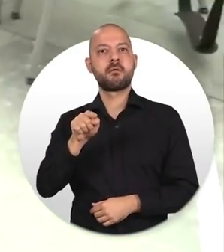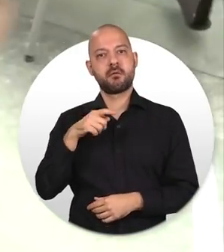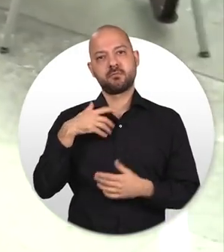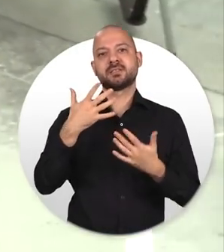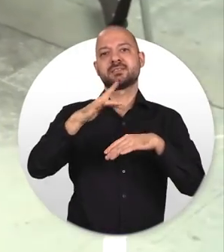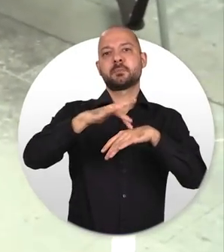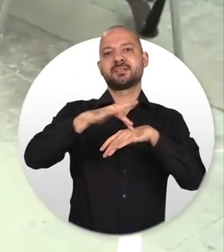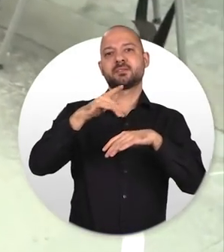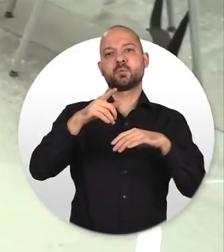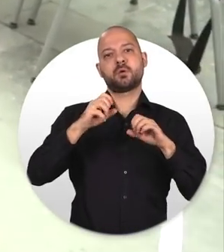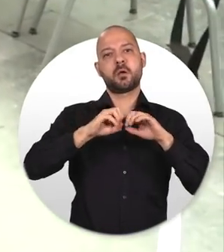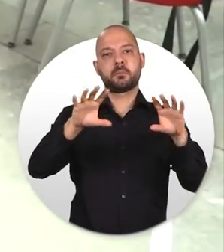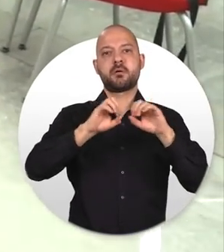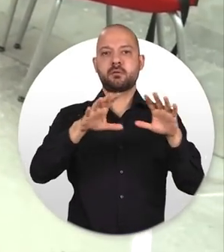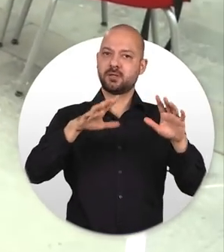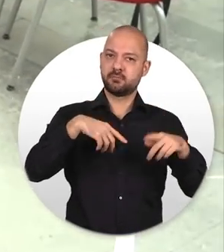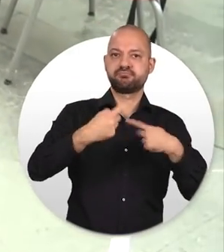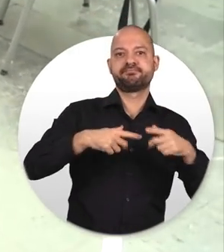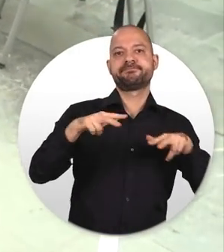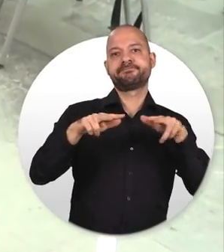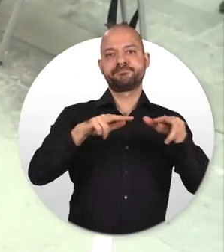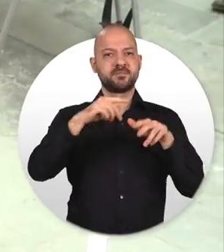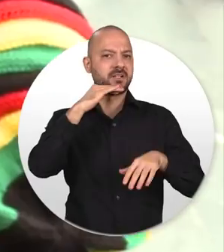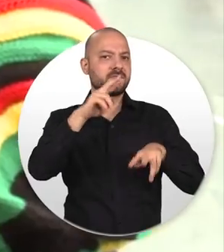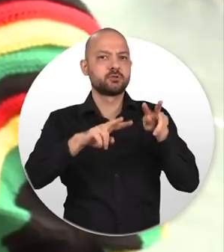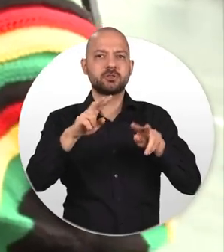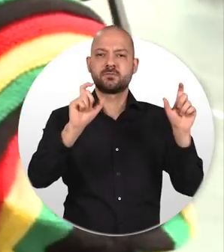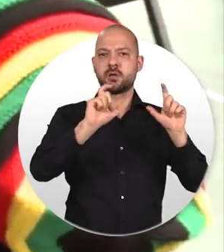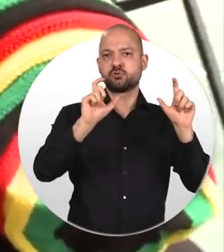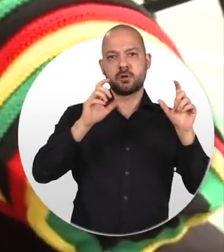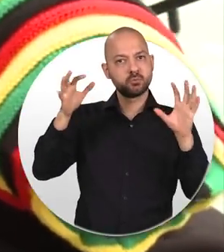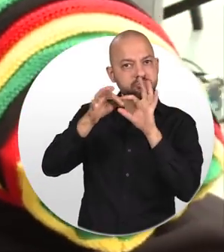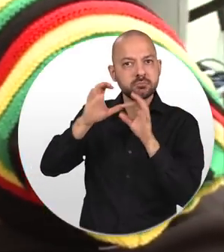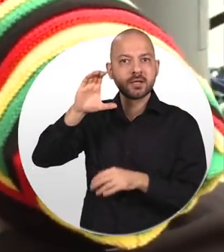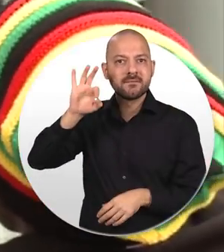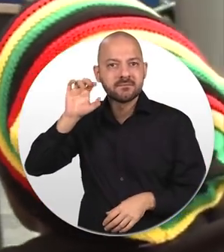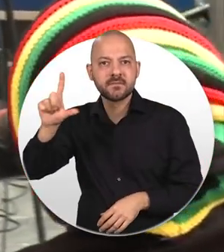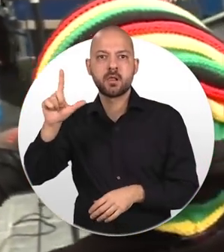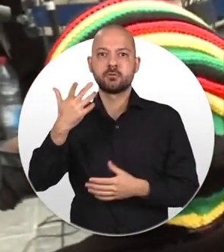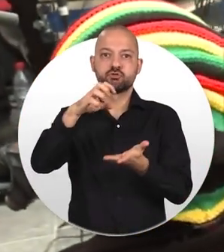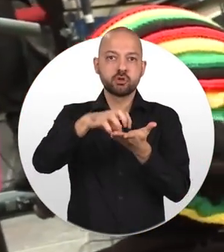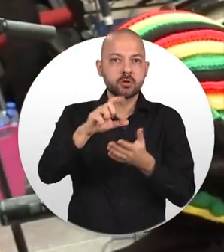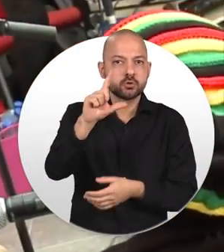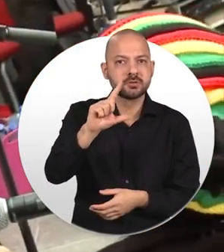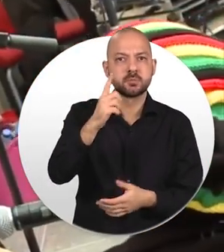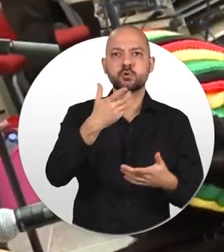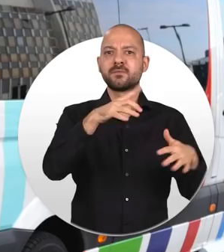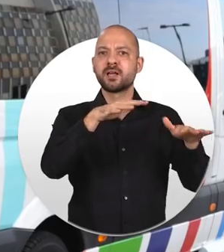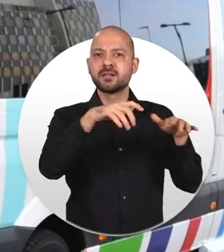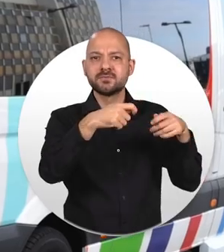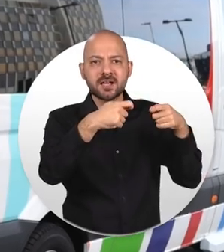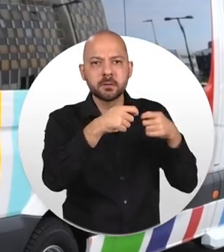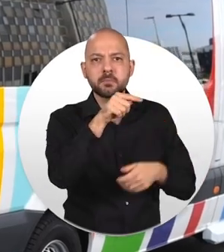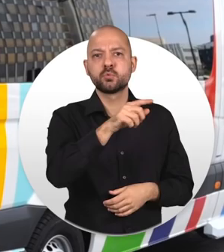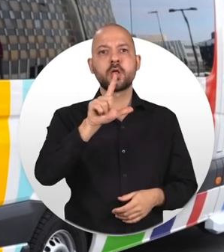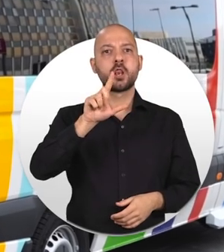Sensibilisierungskampagne vom 14. bis den 22. September und organisieren verschiedene Evenemente mit der CFL, der